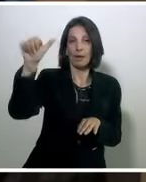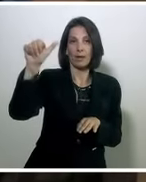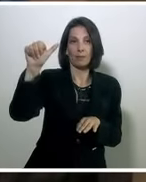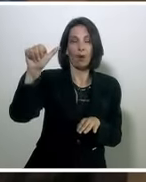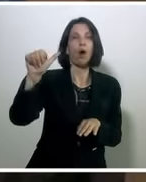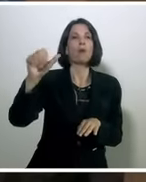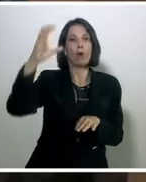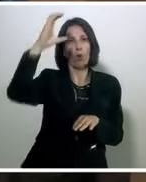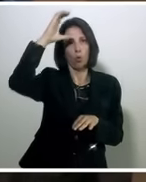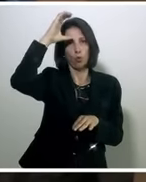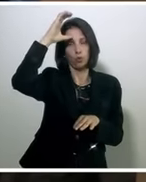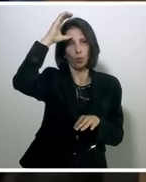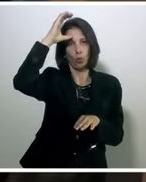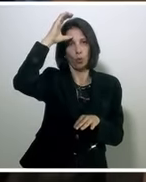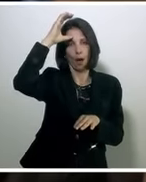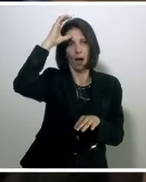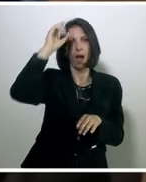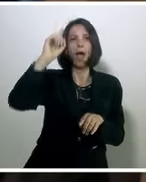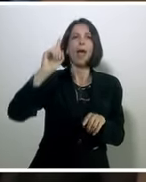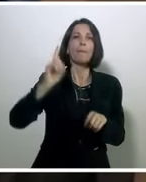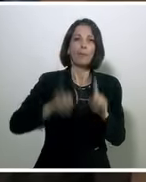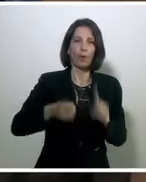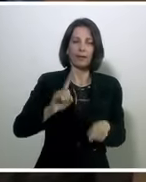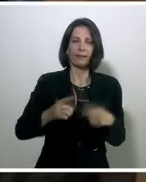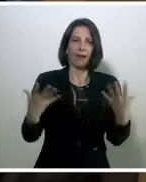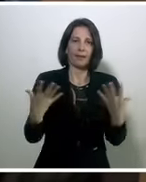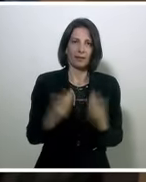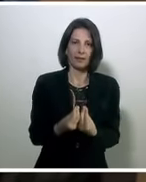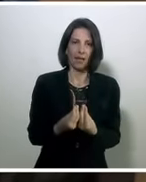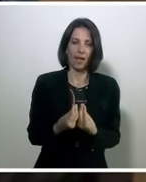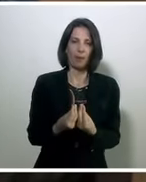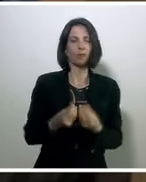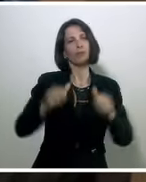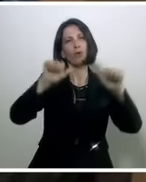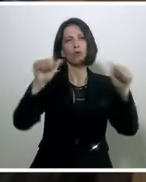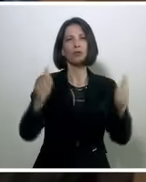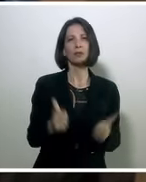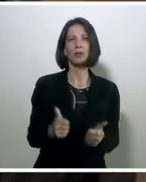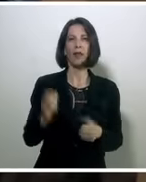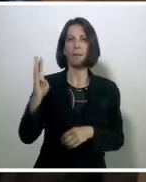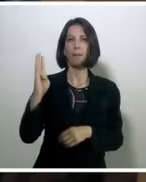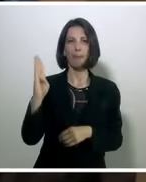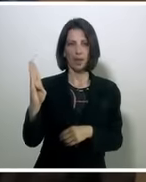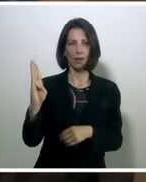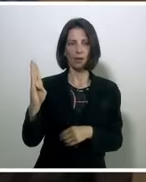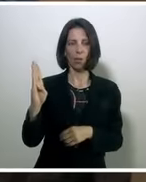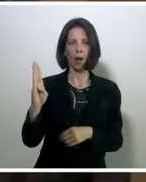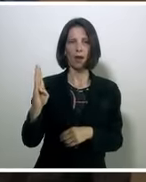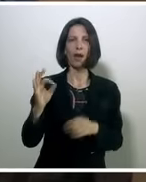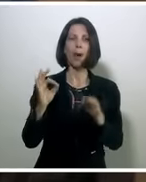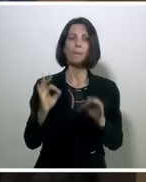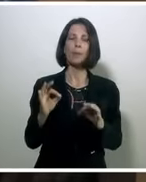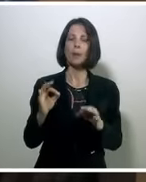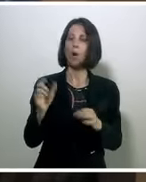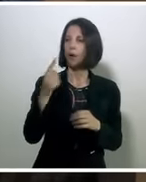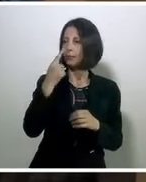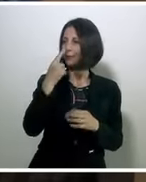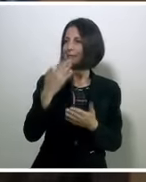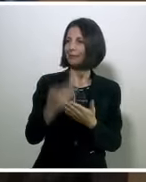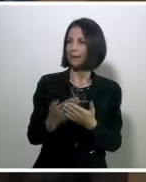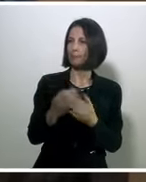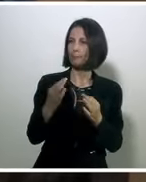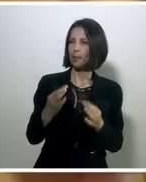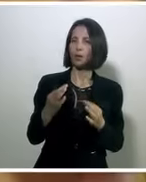Insomma lo stile Berlinguer lo possiamo chiamare così si caratterizzava per il rigore la serietà la